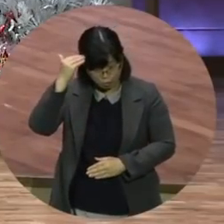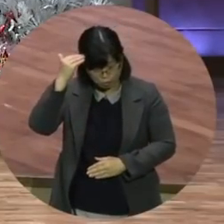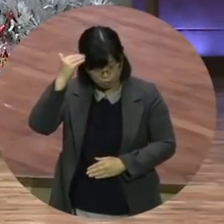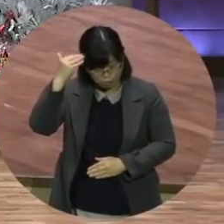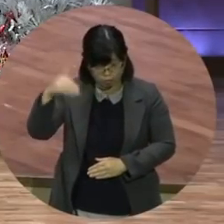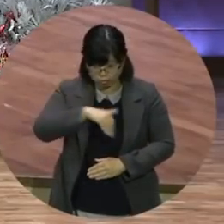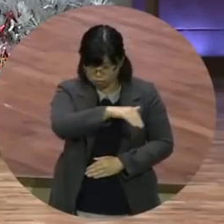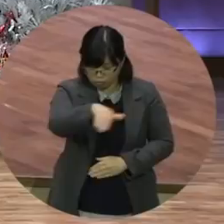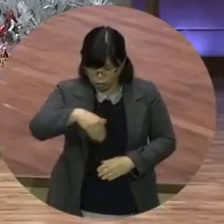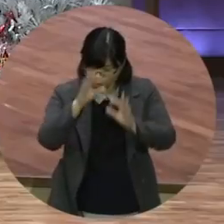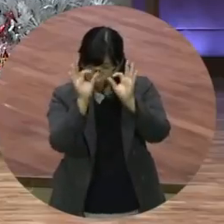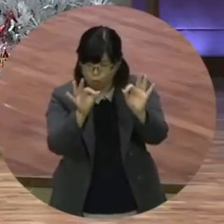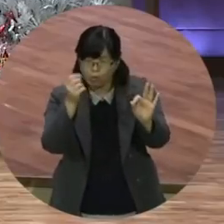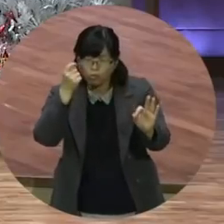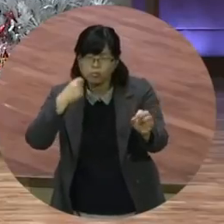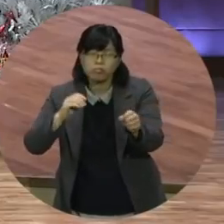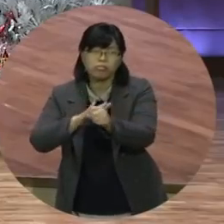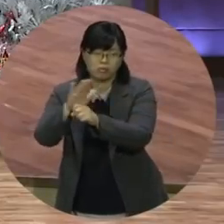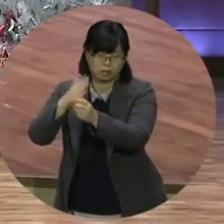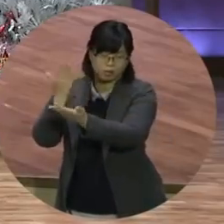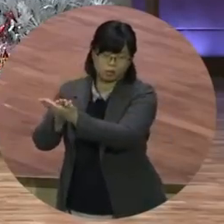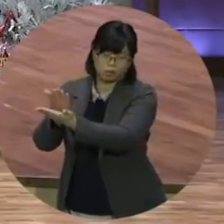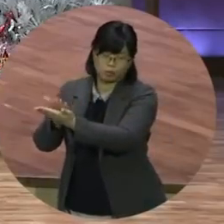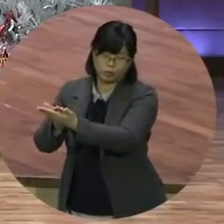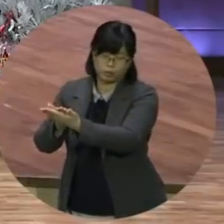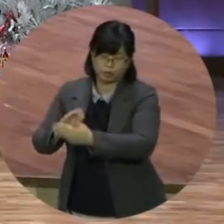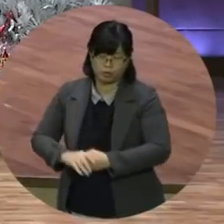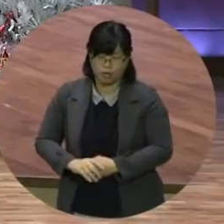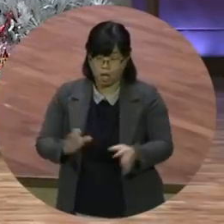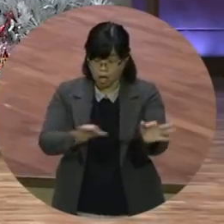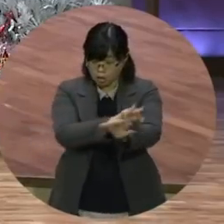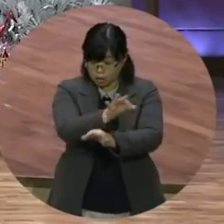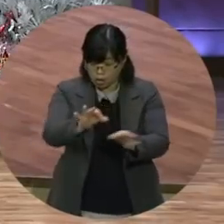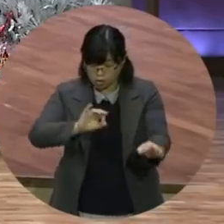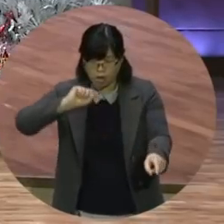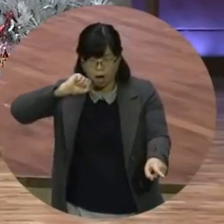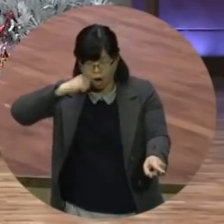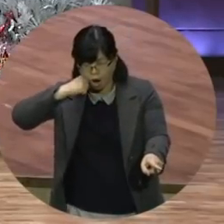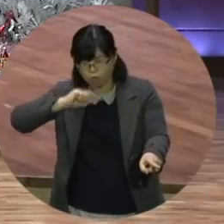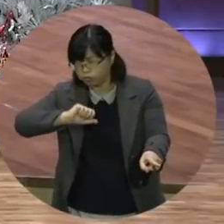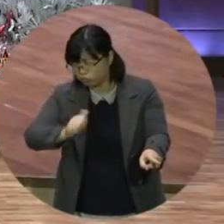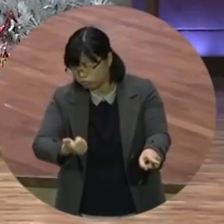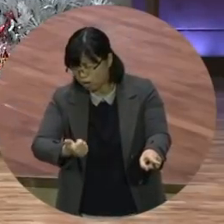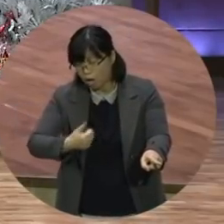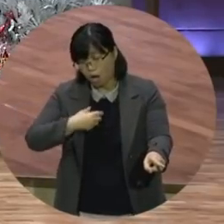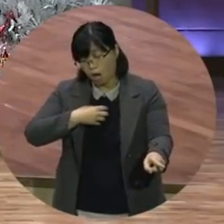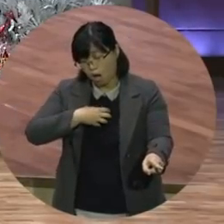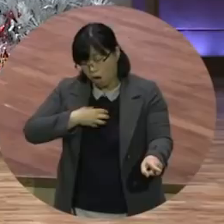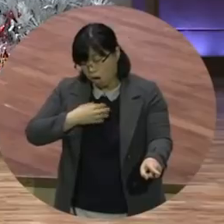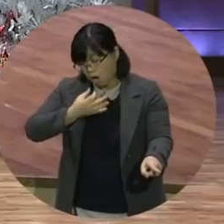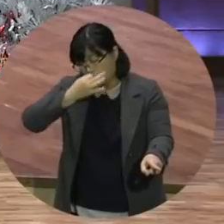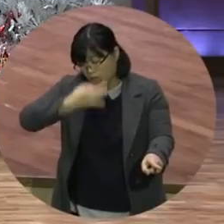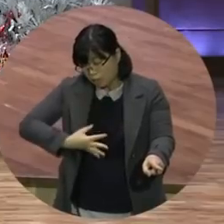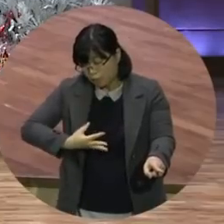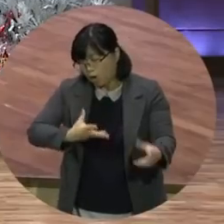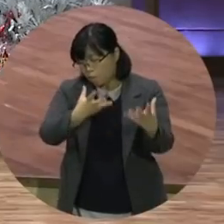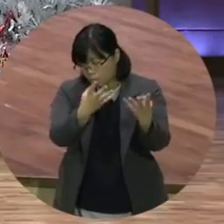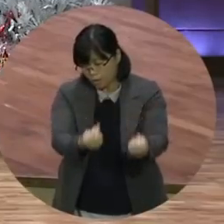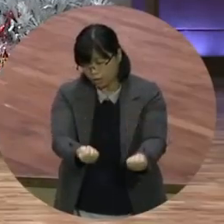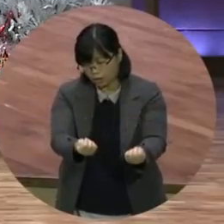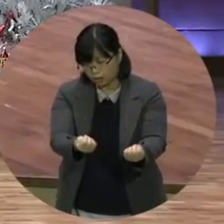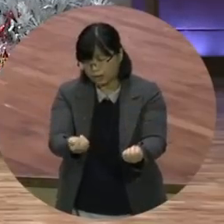나라를 불쌍히 여겨 주시옵시고 정말 경제로 어렵고 힘들다고 말하지만은 하나님께서